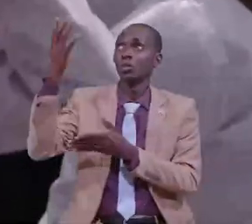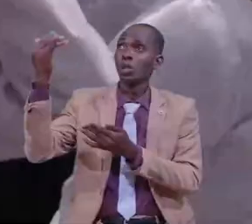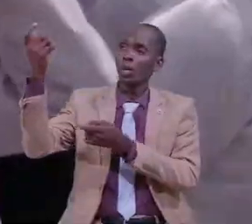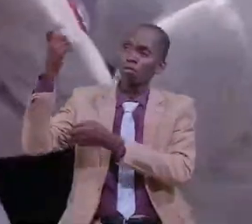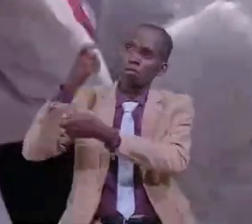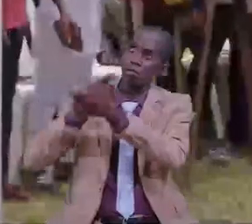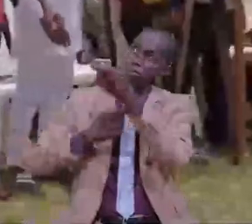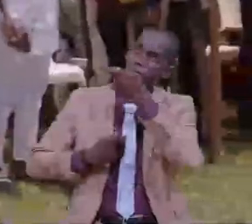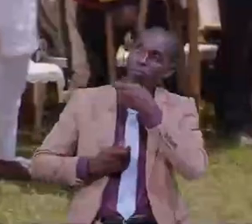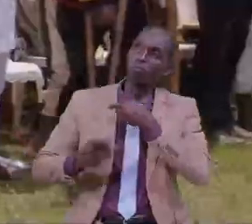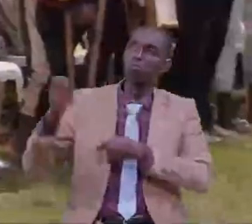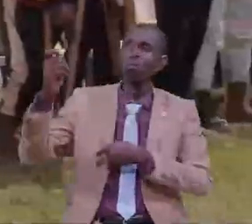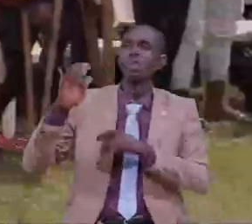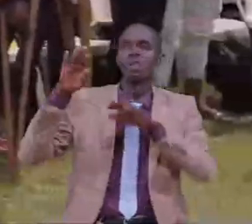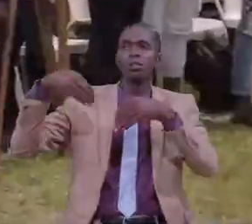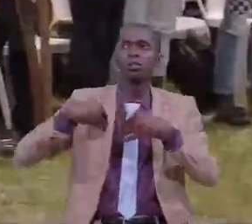Donne-moi ton succès.